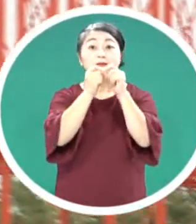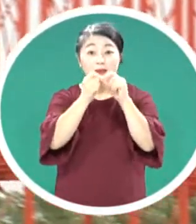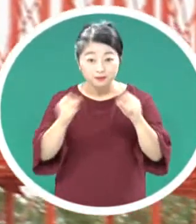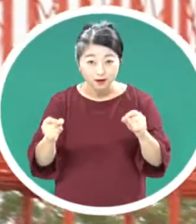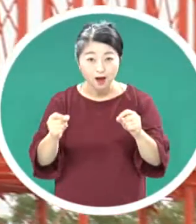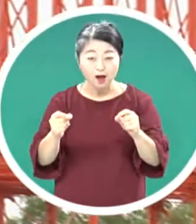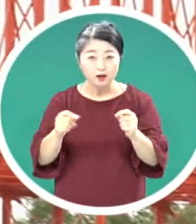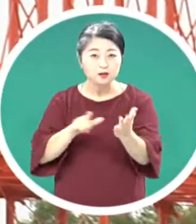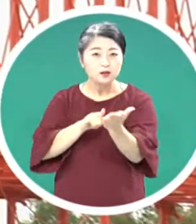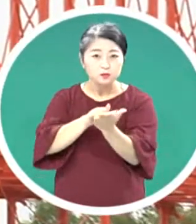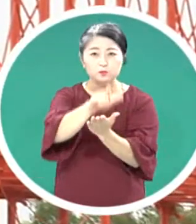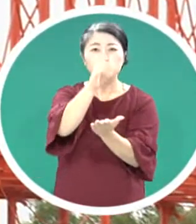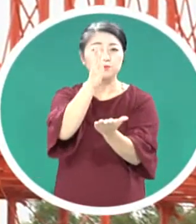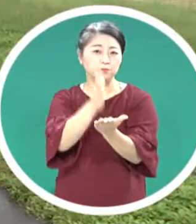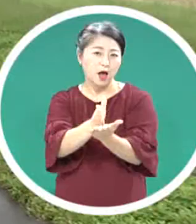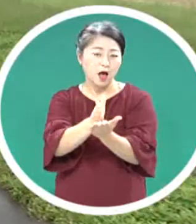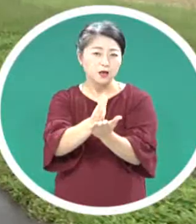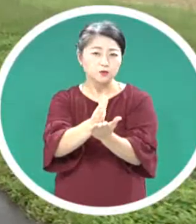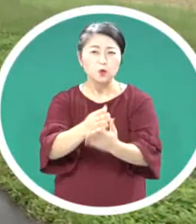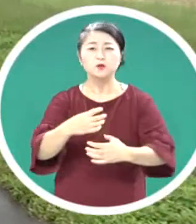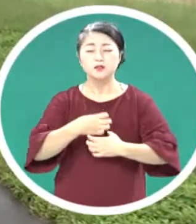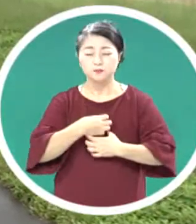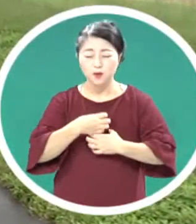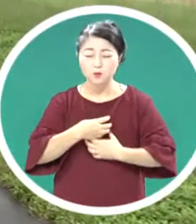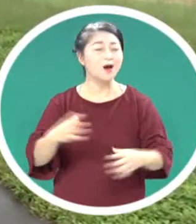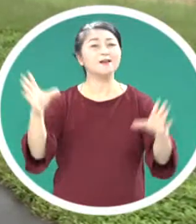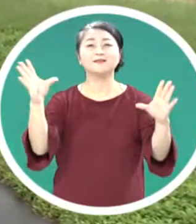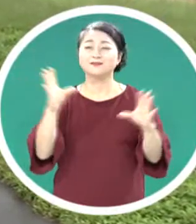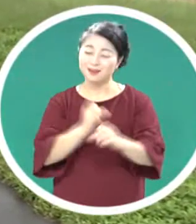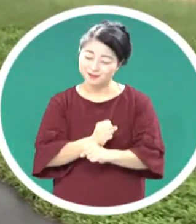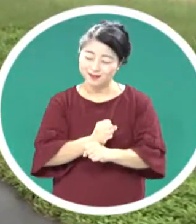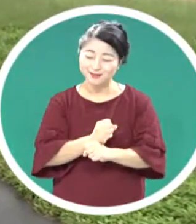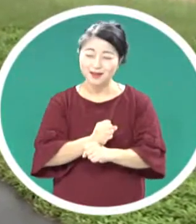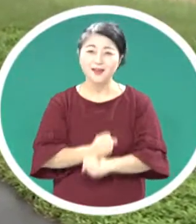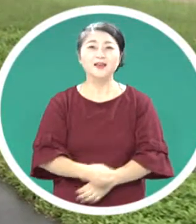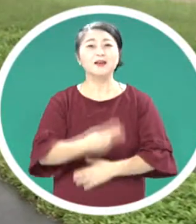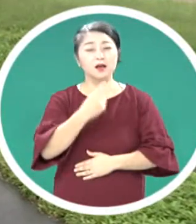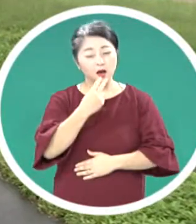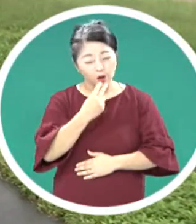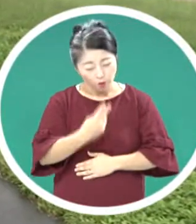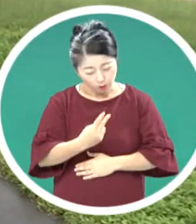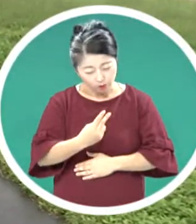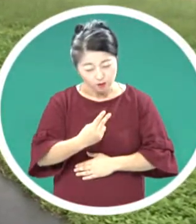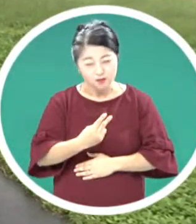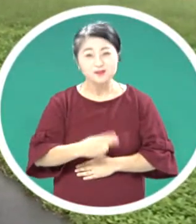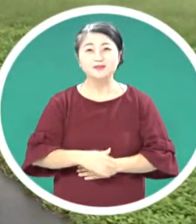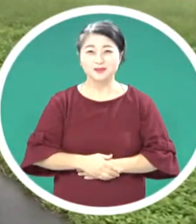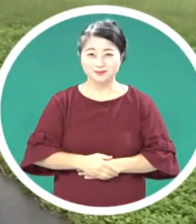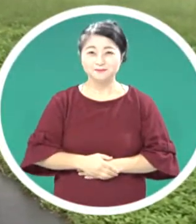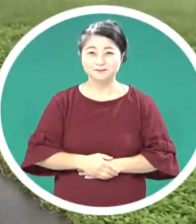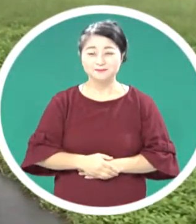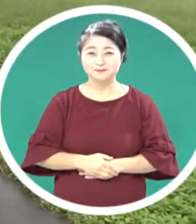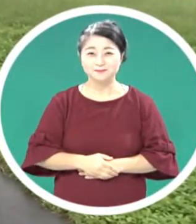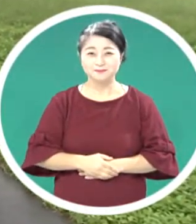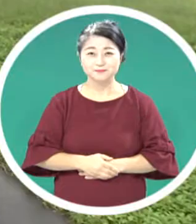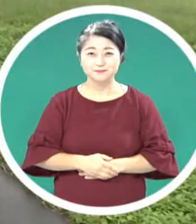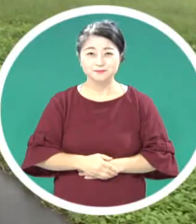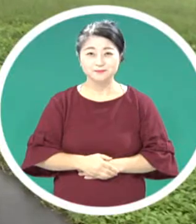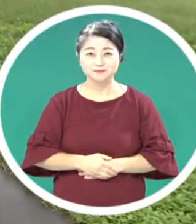も開始する予定です。これで完全に事故前と同じ状況に戻りますので、これで欠航の心配もなくなります。